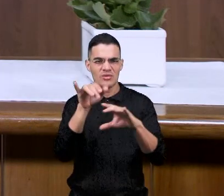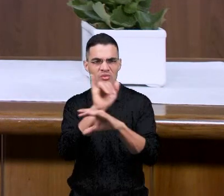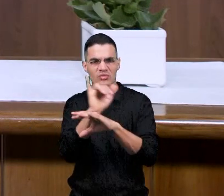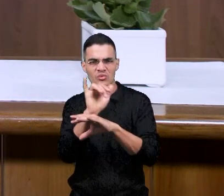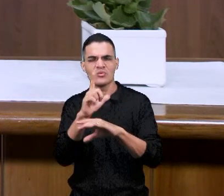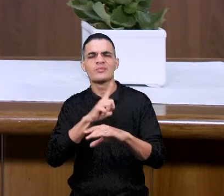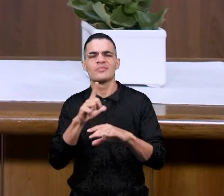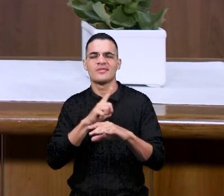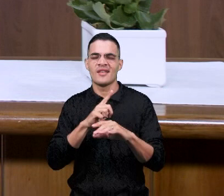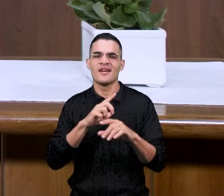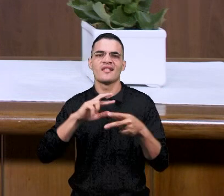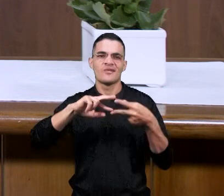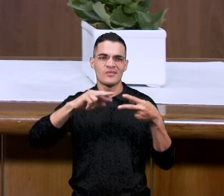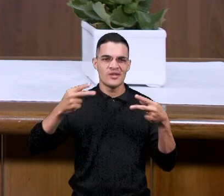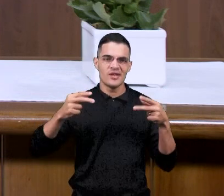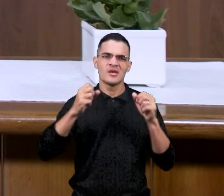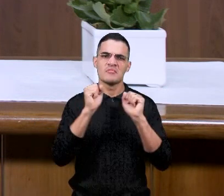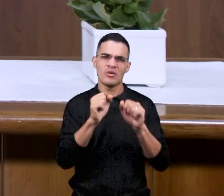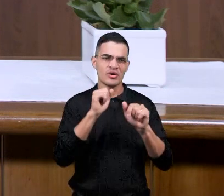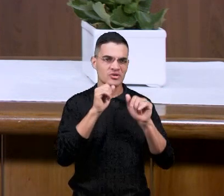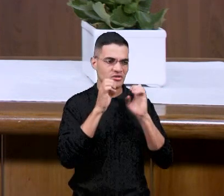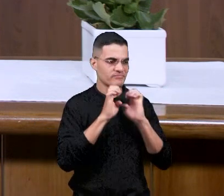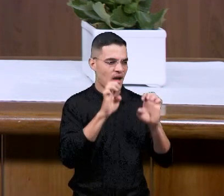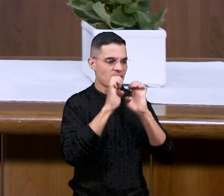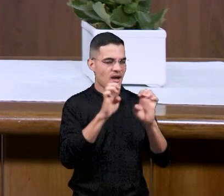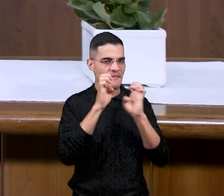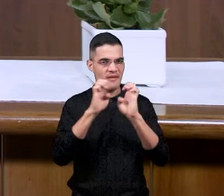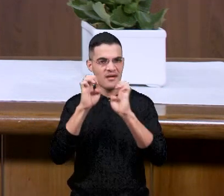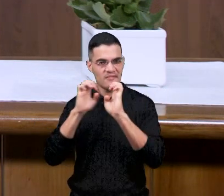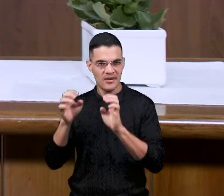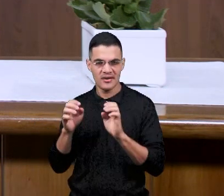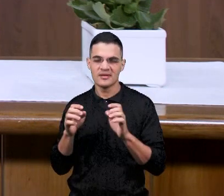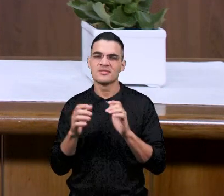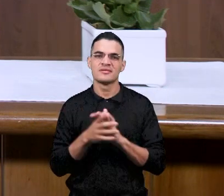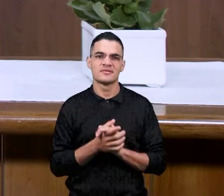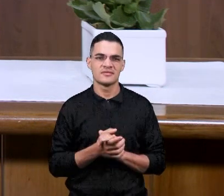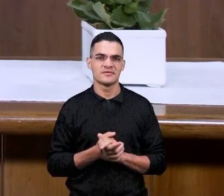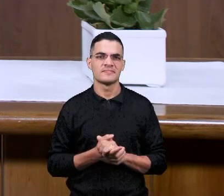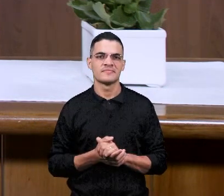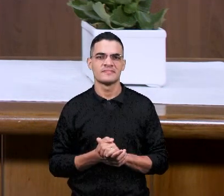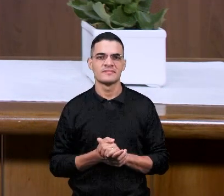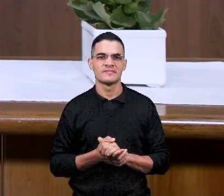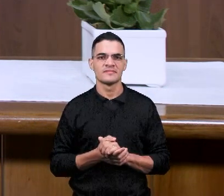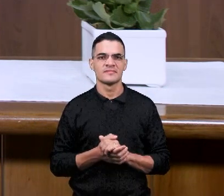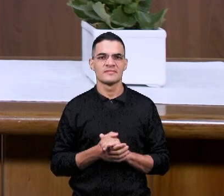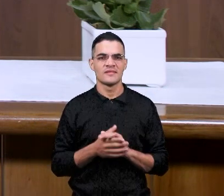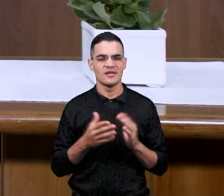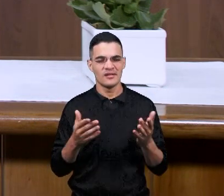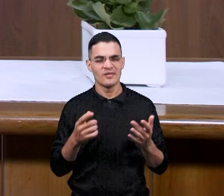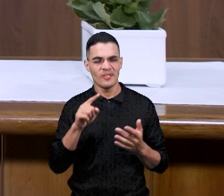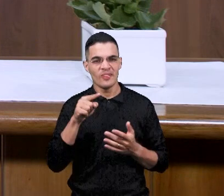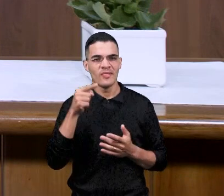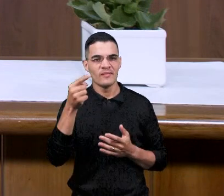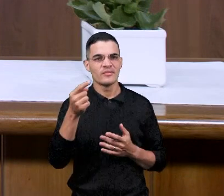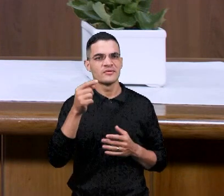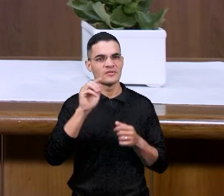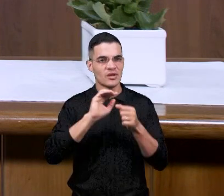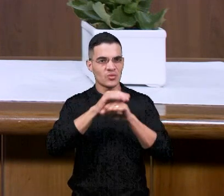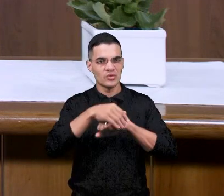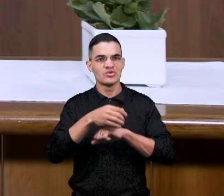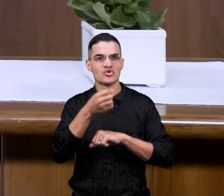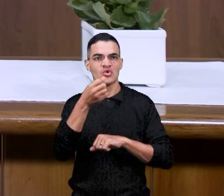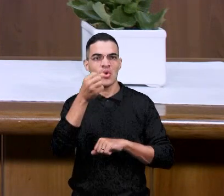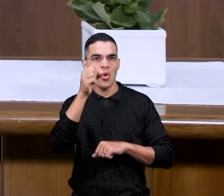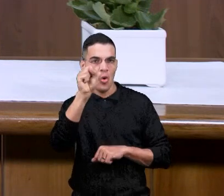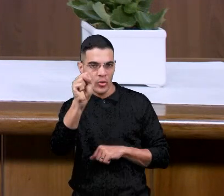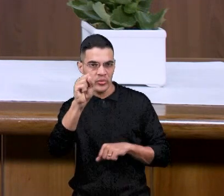YouTube, vous avez accès. Vous pouvez envoyer afin que vous puissiez évangéliser de cette manière. Naturellement, le soir, le culte à